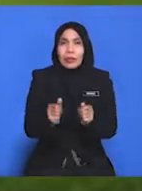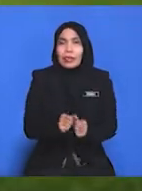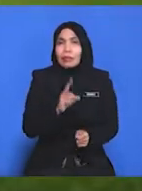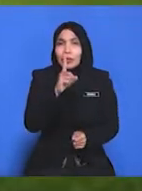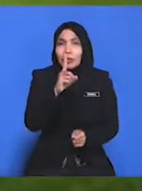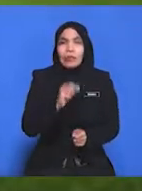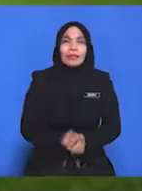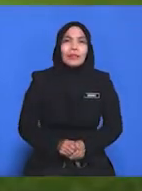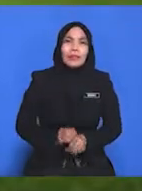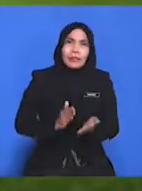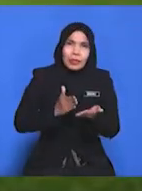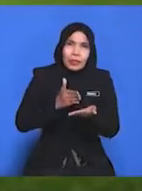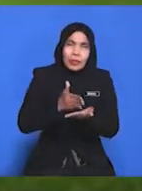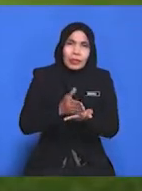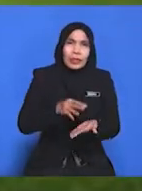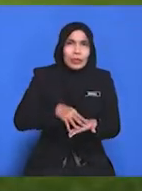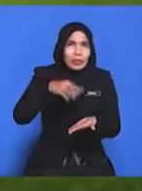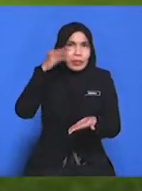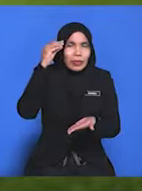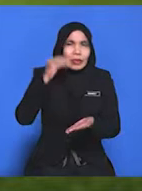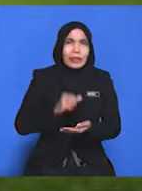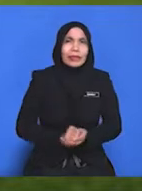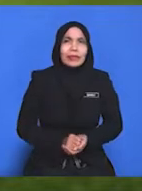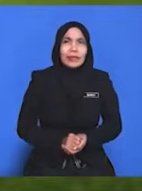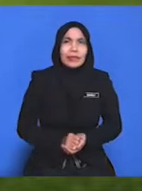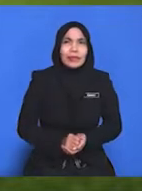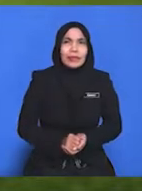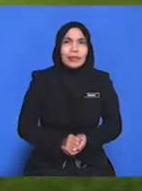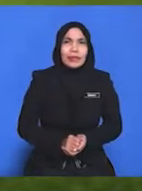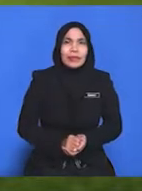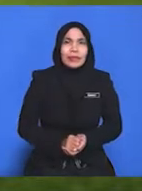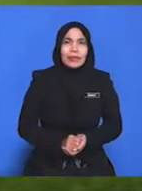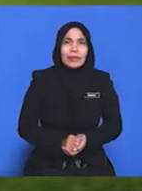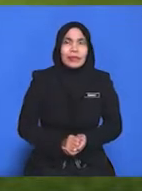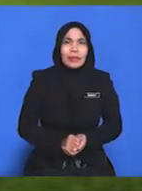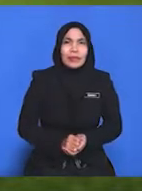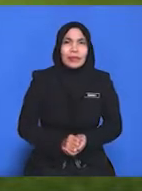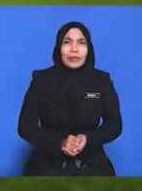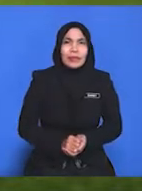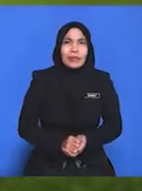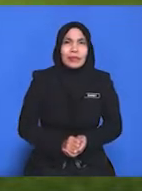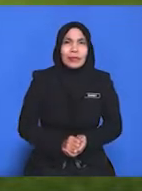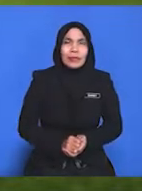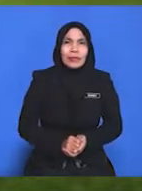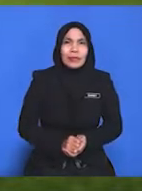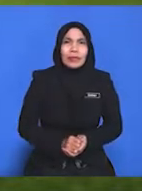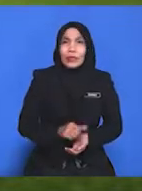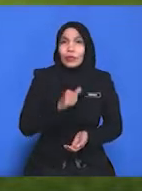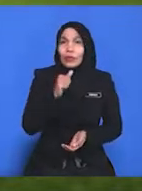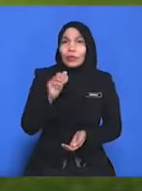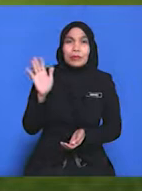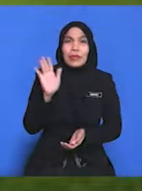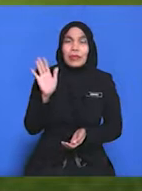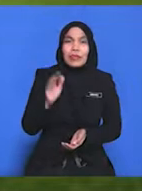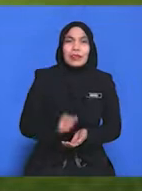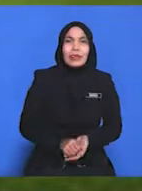teruskan lagi pelajaran kita dengan bye. Bukan bye yang biasa kita gunakan apabila mengucapkan selamat tinggal. Bye